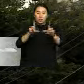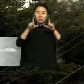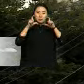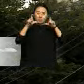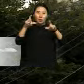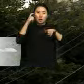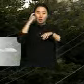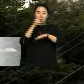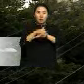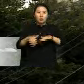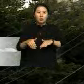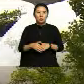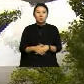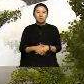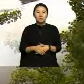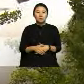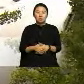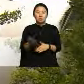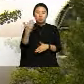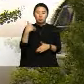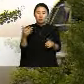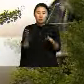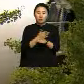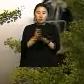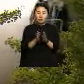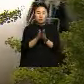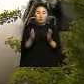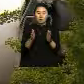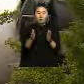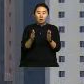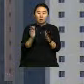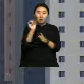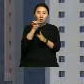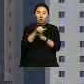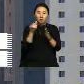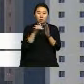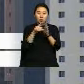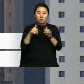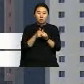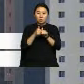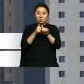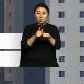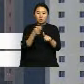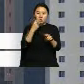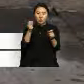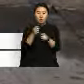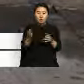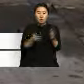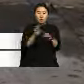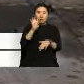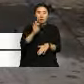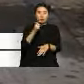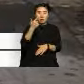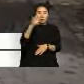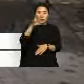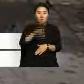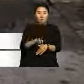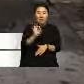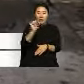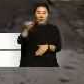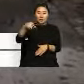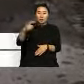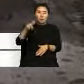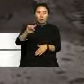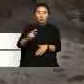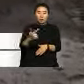선고될 예정입니다. 한편 내년부터 시행되는 대기오염물질 배출 허용 기준에 따라 경기도 내 46곳의 아스콘 공장에